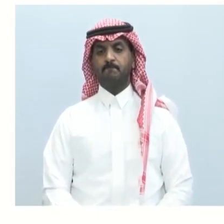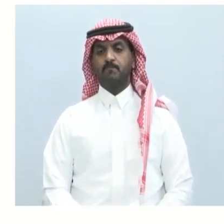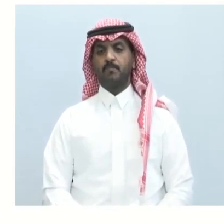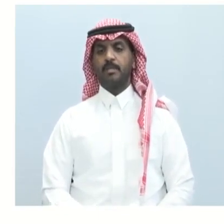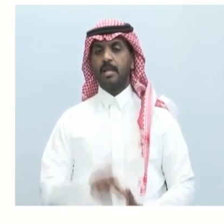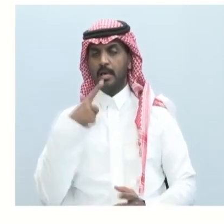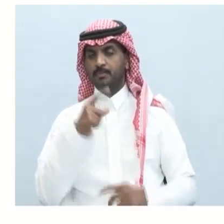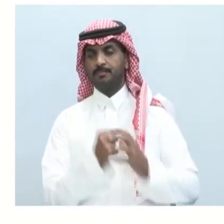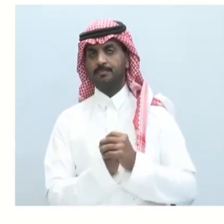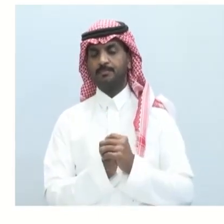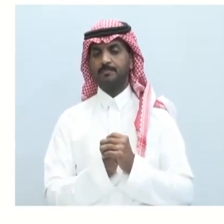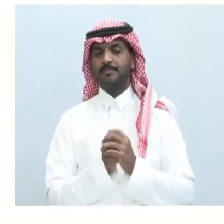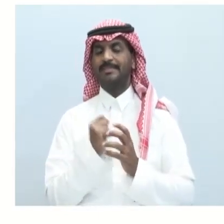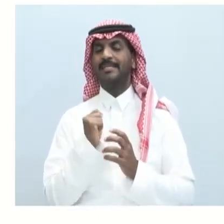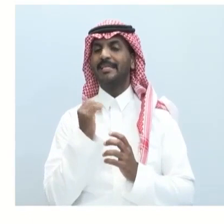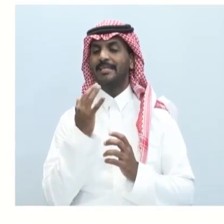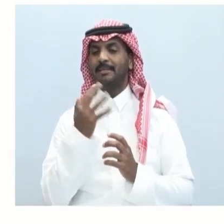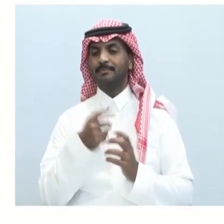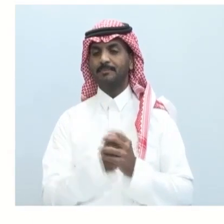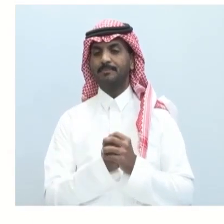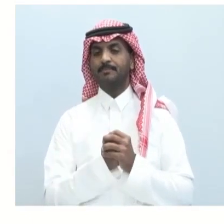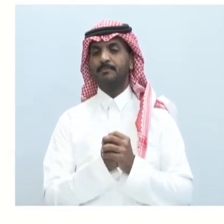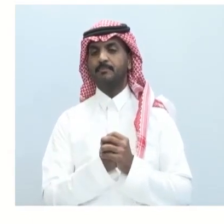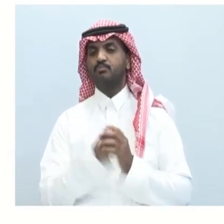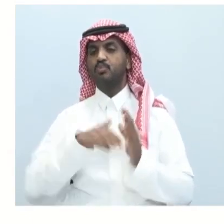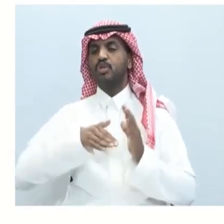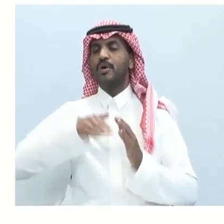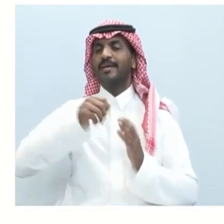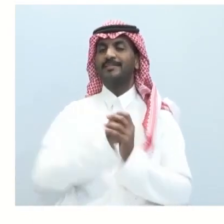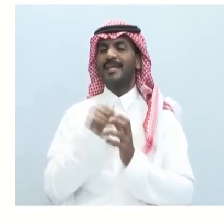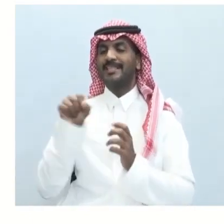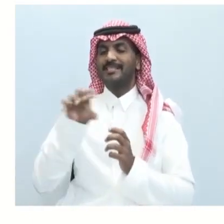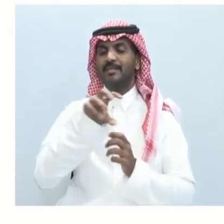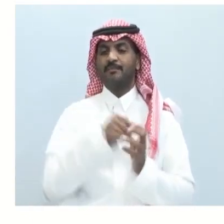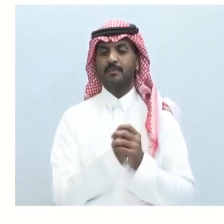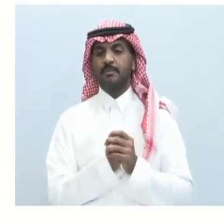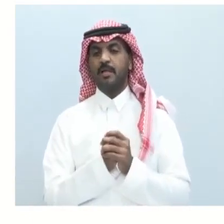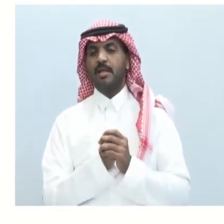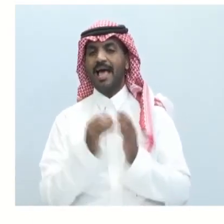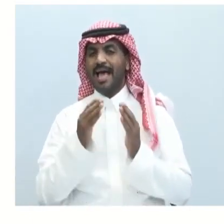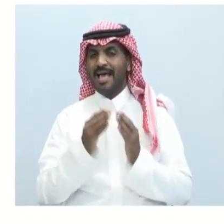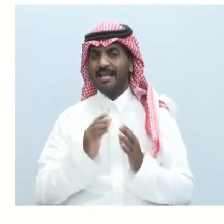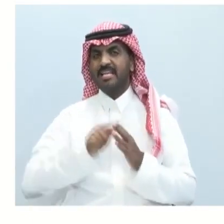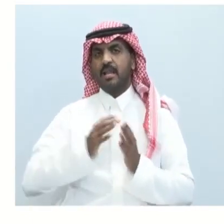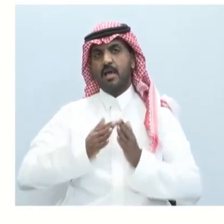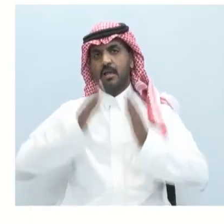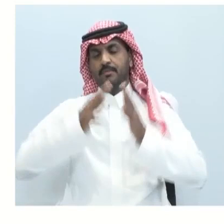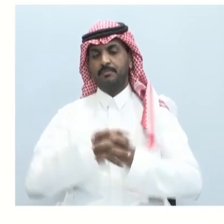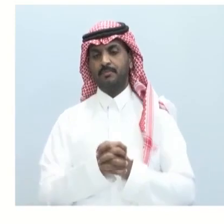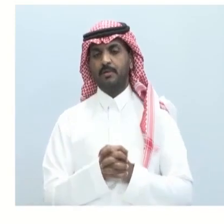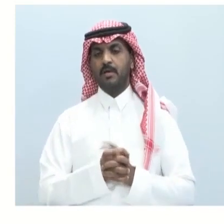لاحظ الان هنا لدينا تترتب مستويات التصنيف من المصنفات الاقل الى الاعلى